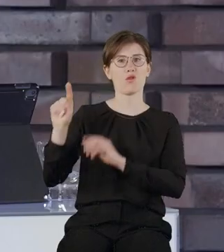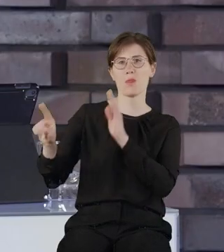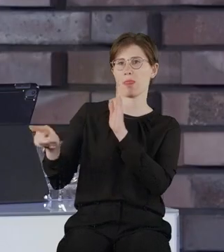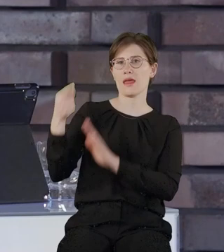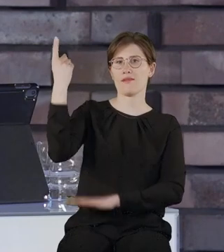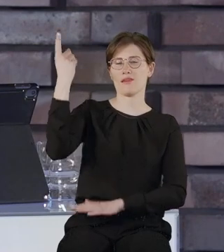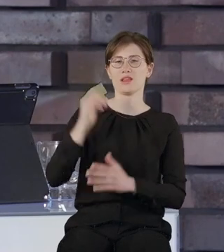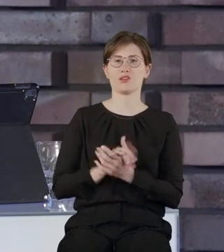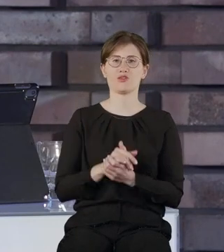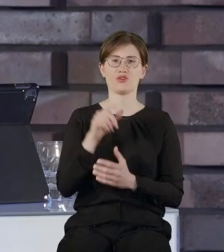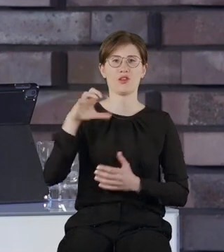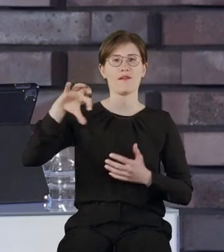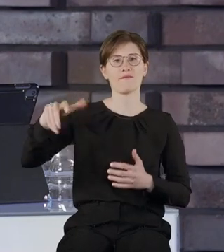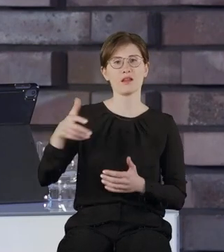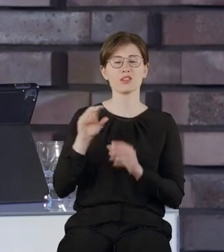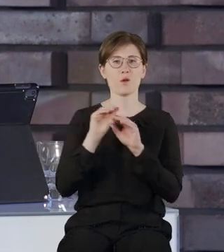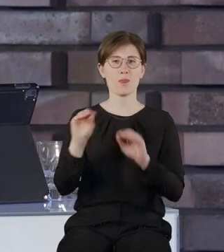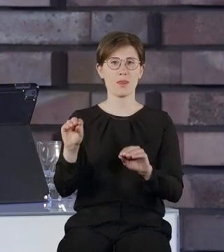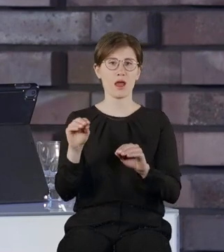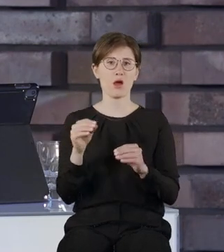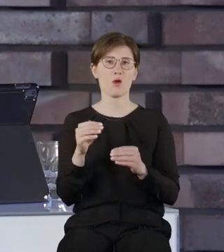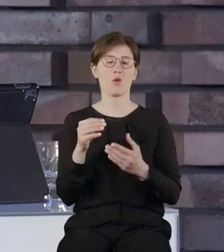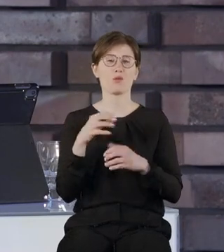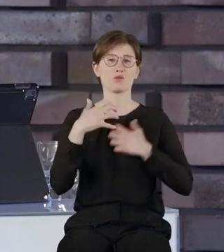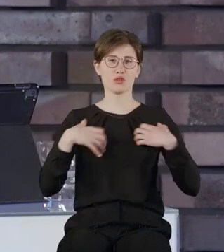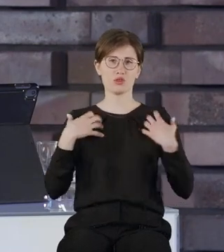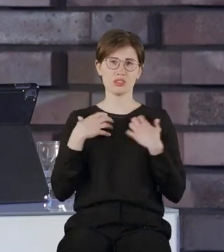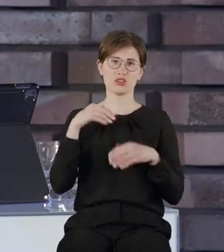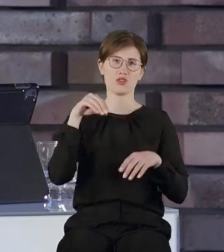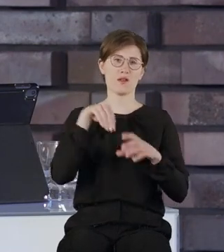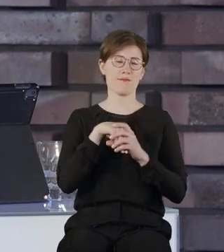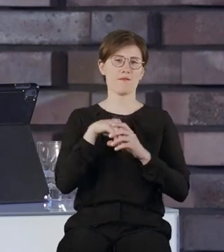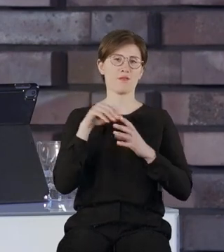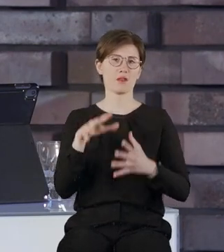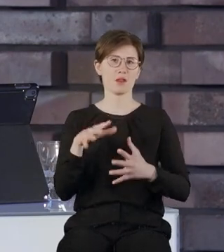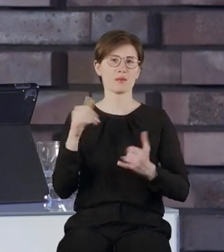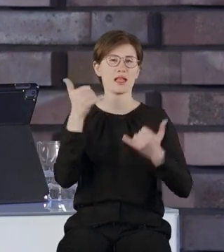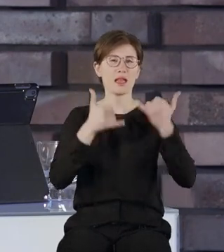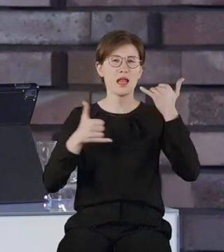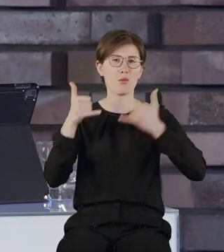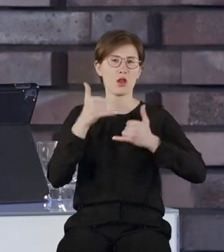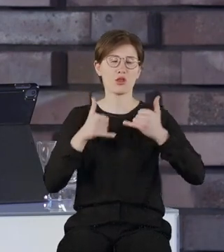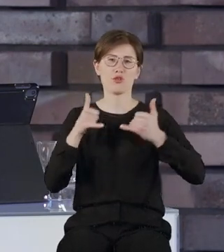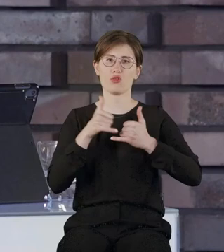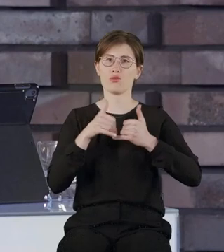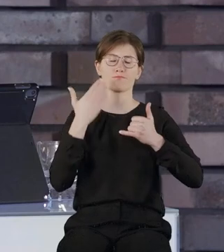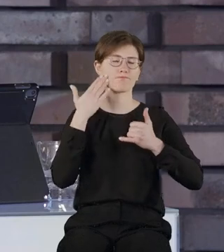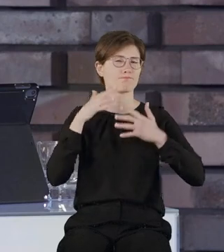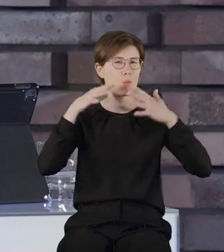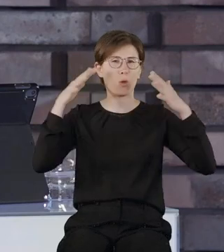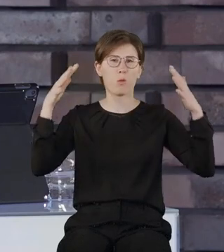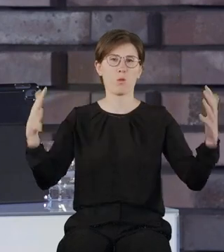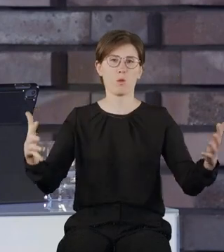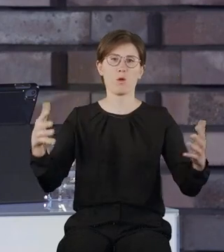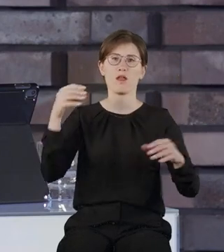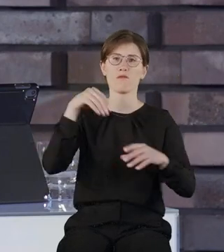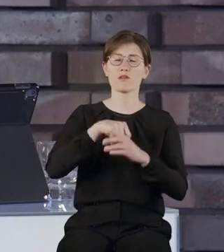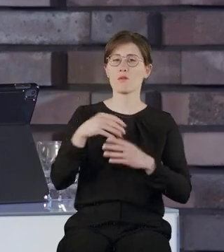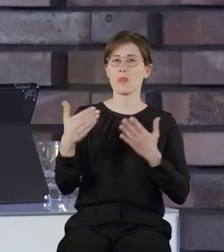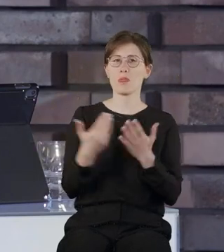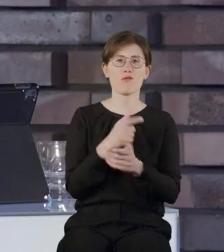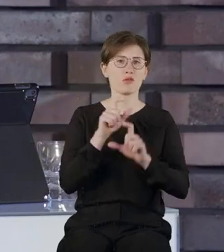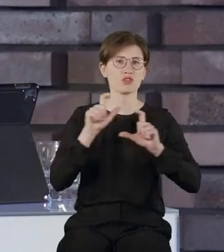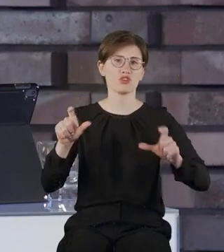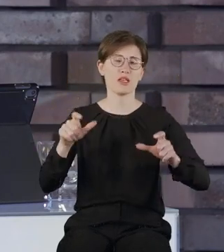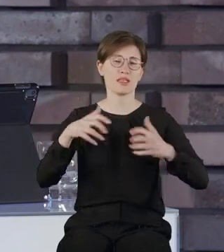Przyrodniczych posiada laboratorium biologii molekularnej. To jedno z największych laboratoriów, jakie posiadają. Wyposażone jest w nowoczesny